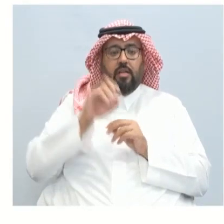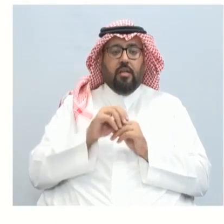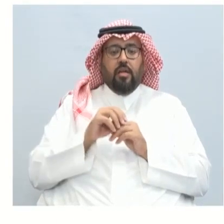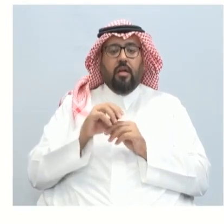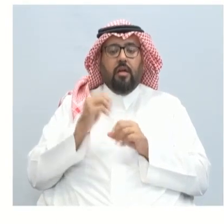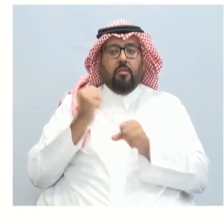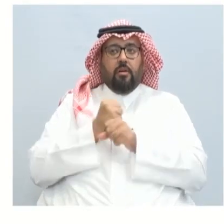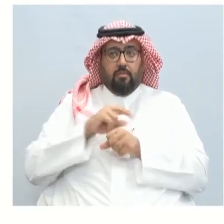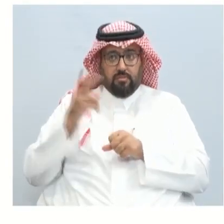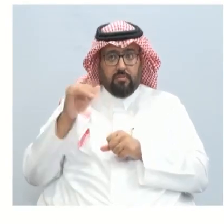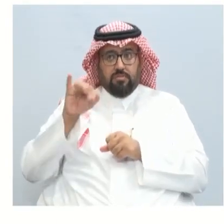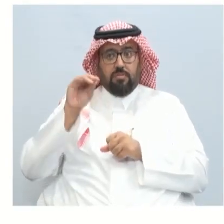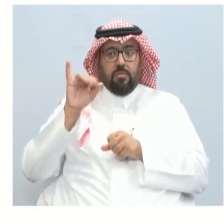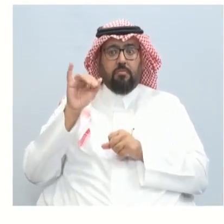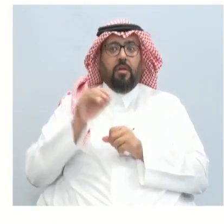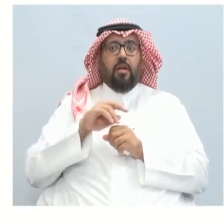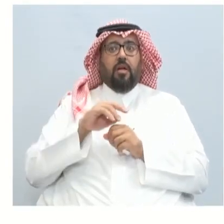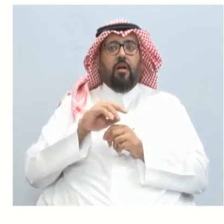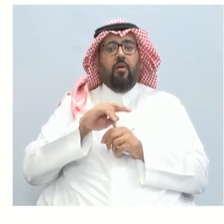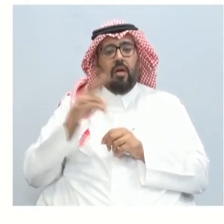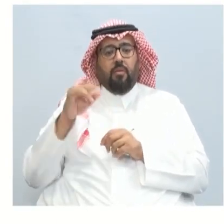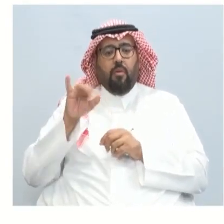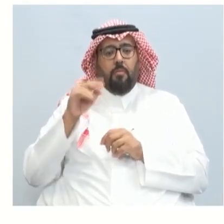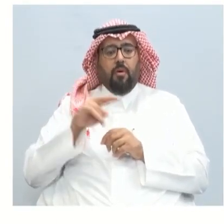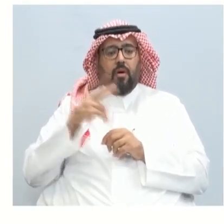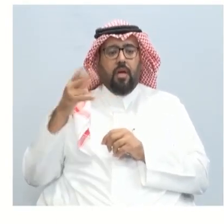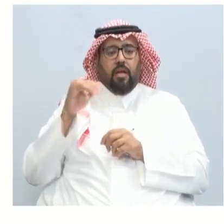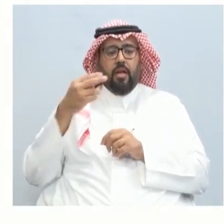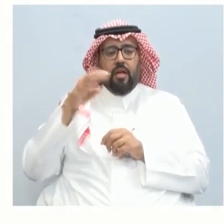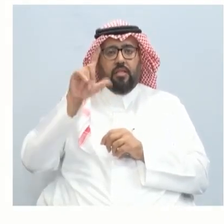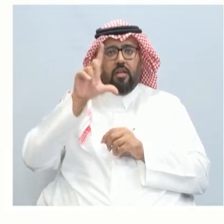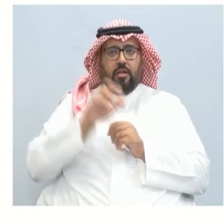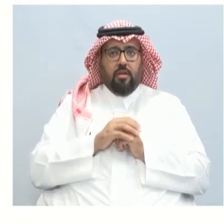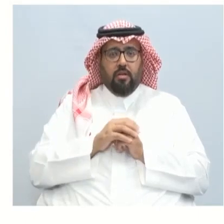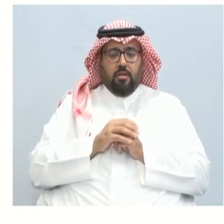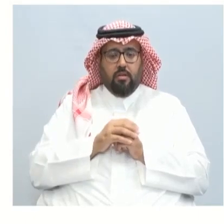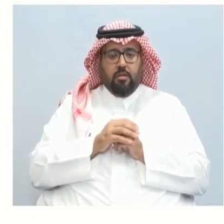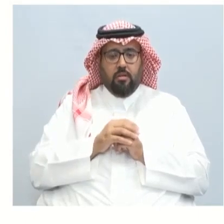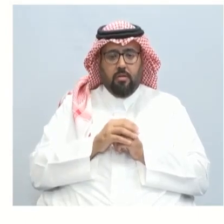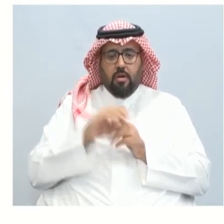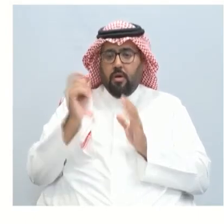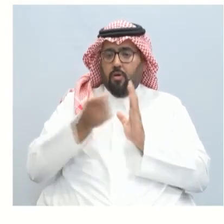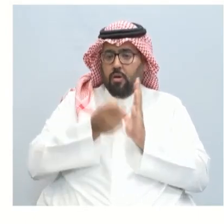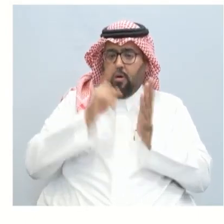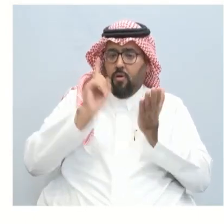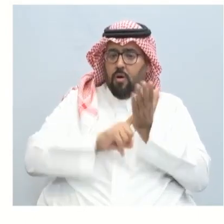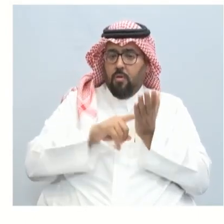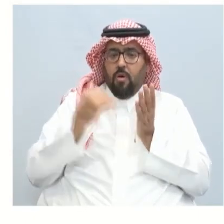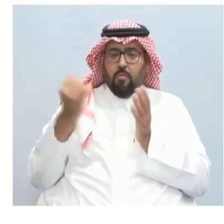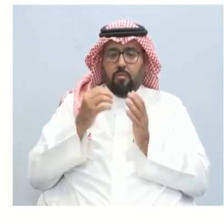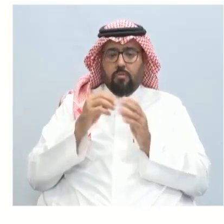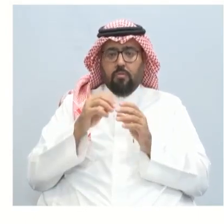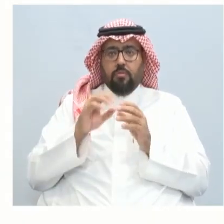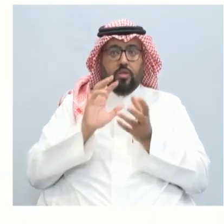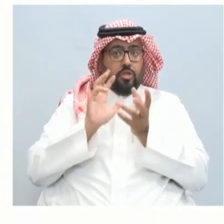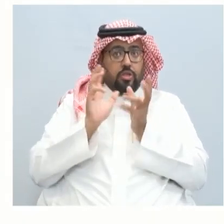وغير مهمه وعاجله واعمال غير مهمه وغير عاجله ممتازين كحل الواجب او واجب الاجتماعيات